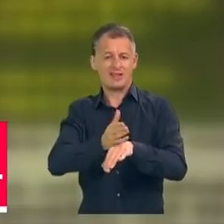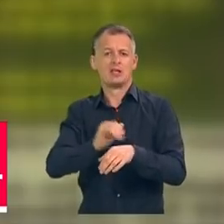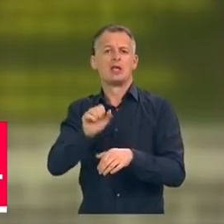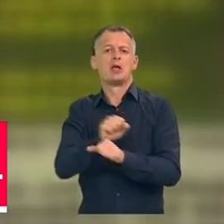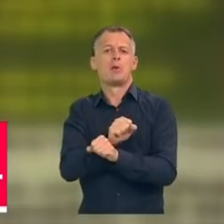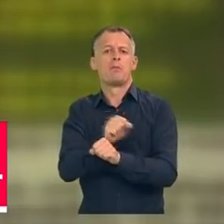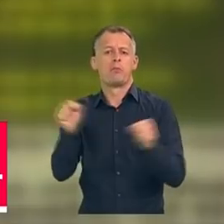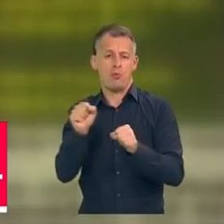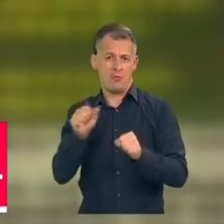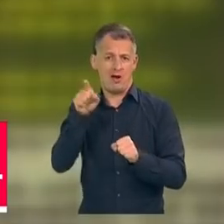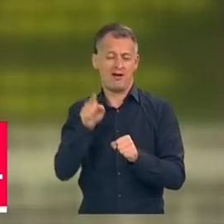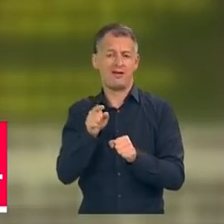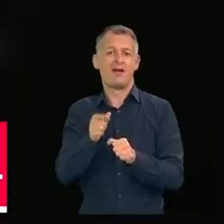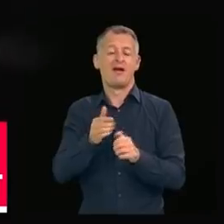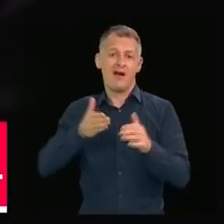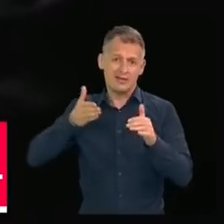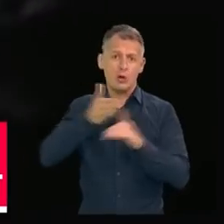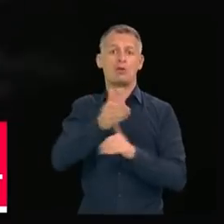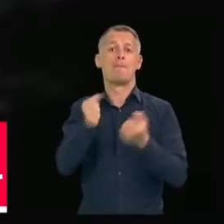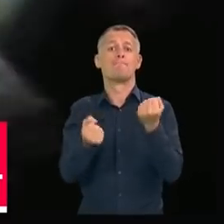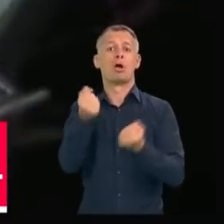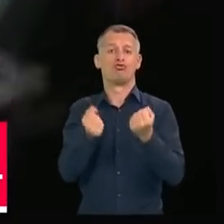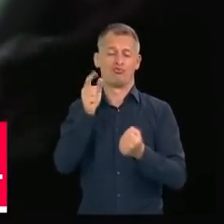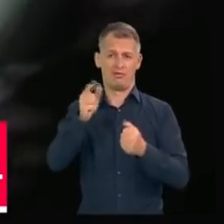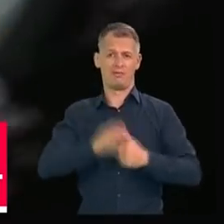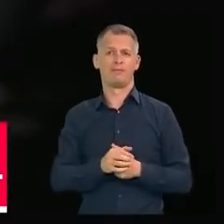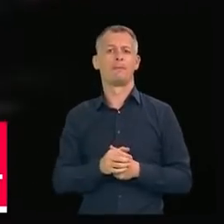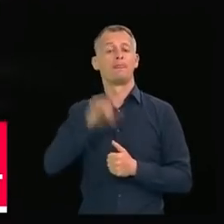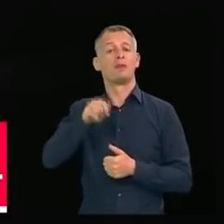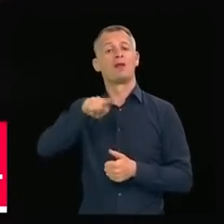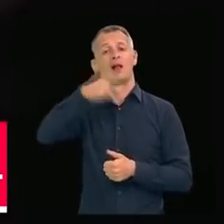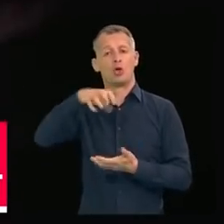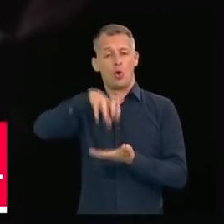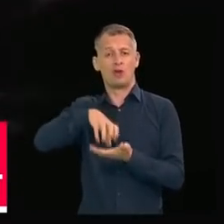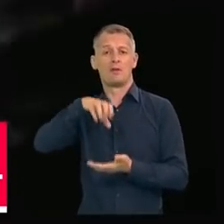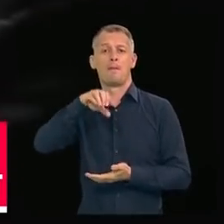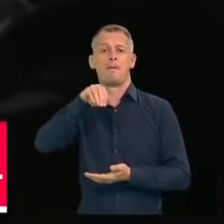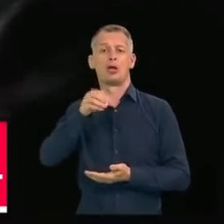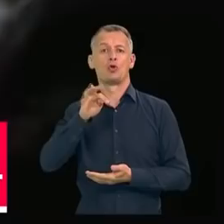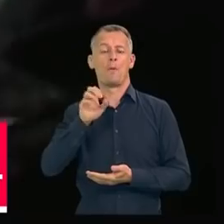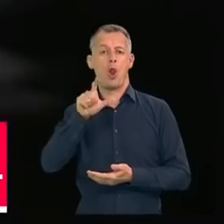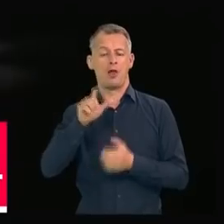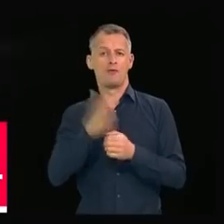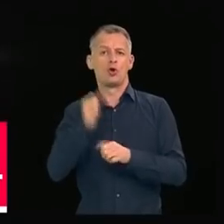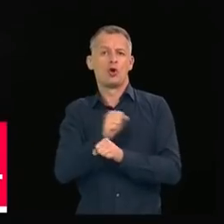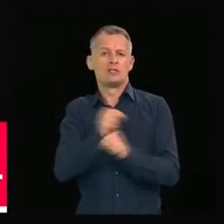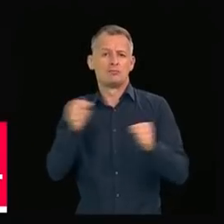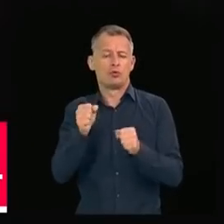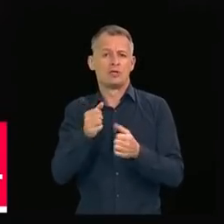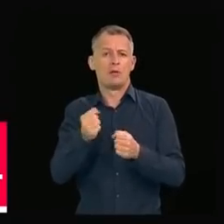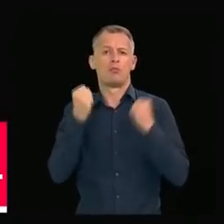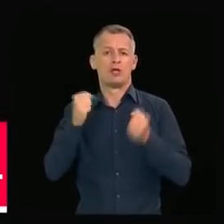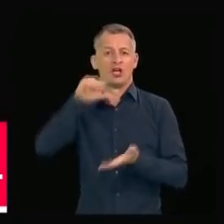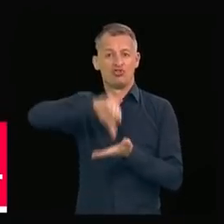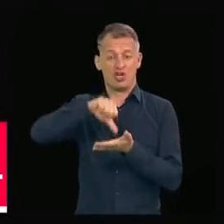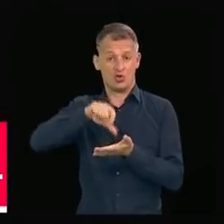obuzului care au străpuns mașina blindată. Liderul numit de ruși al orașului Melitopol a anunțat că a avut loc o explozie puternică în centrul orașului.